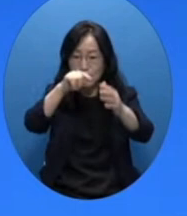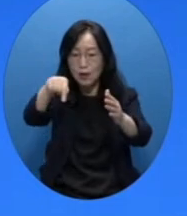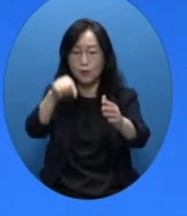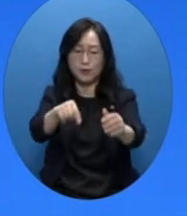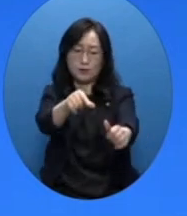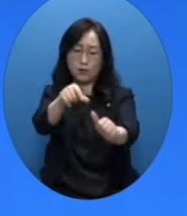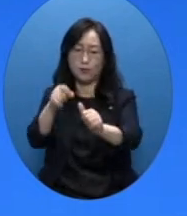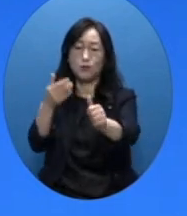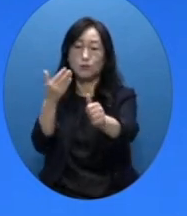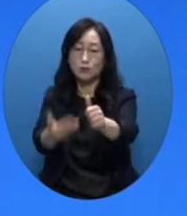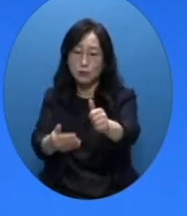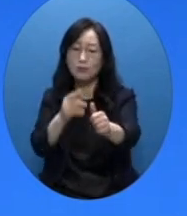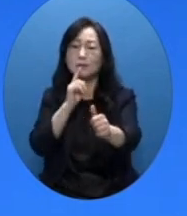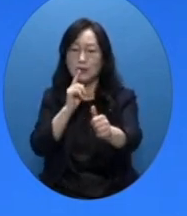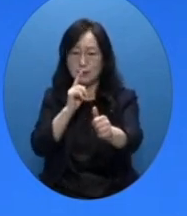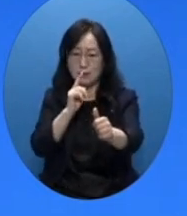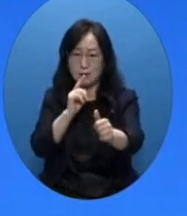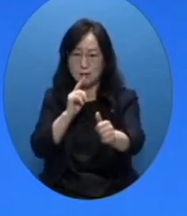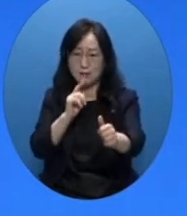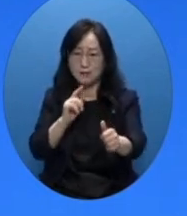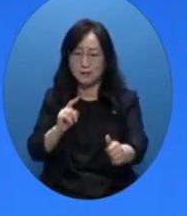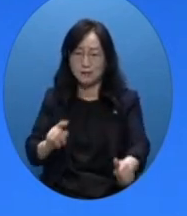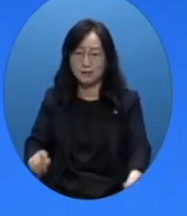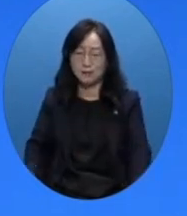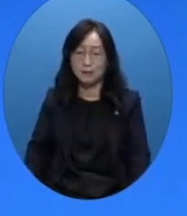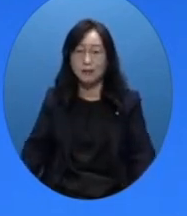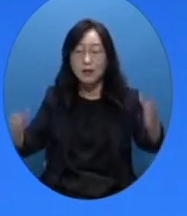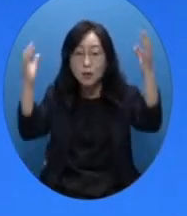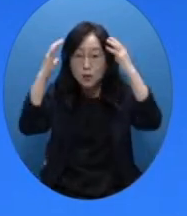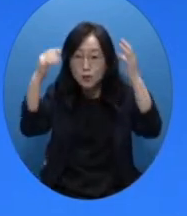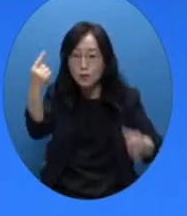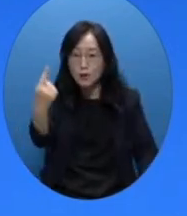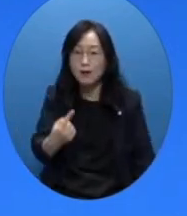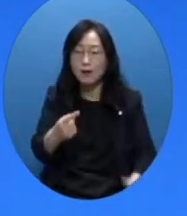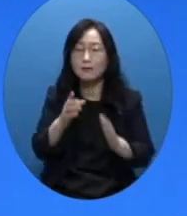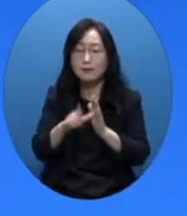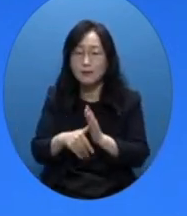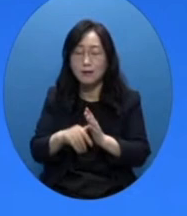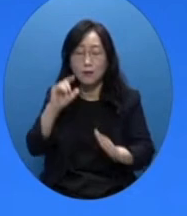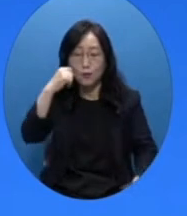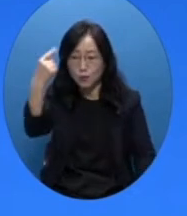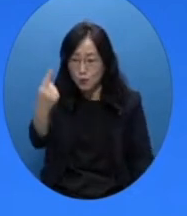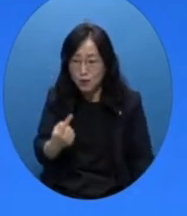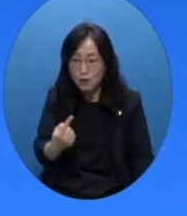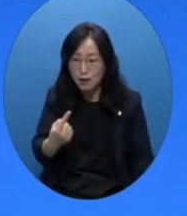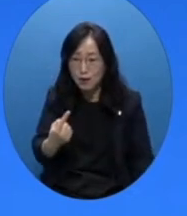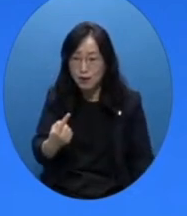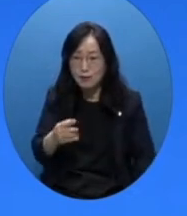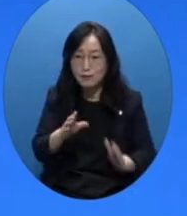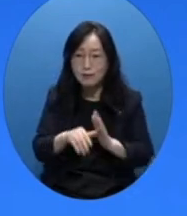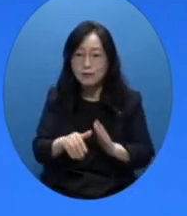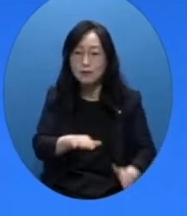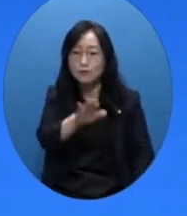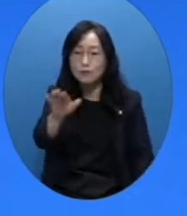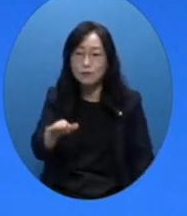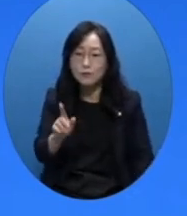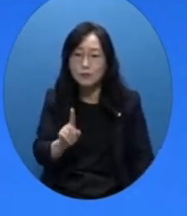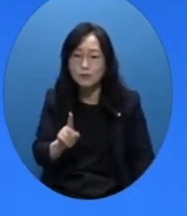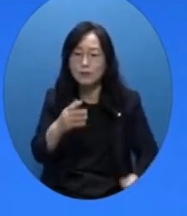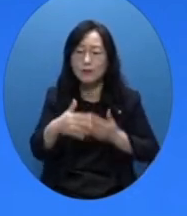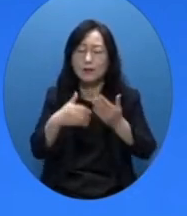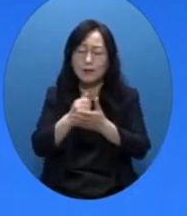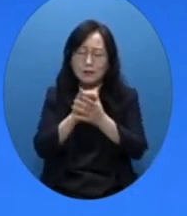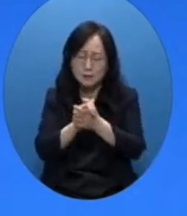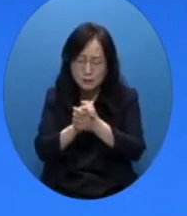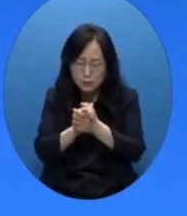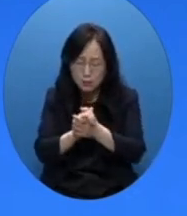성경은 말씀하고 있는 것입니다. 고난이 다가올 때, 어려움이 다가올 때 우리는 앞에 엎드려 기도해야 되는